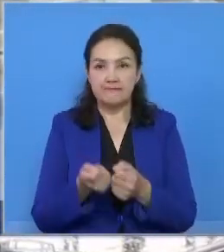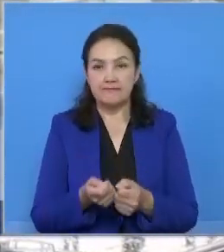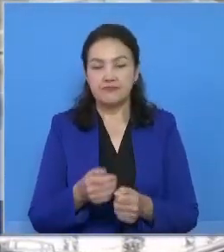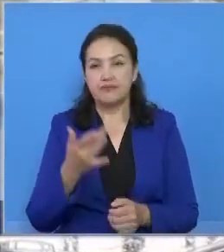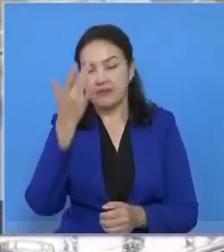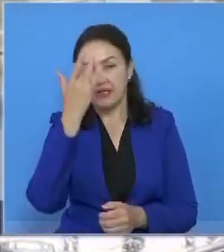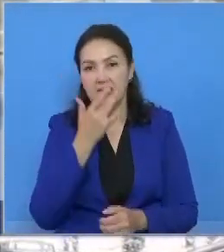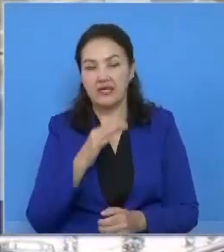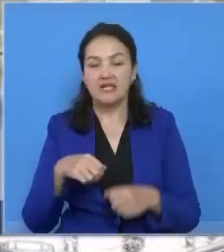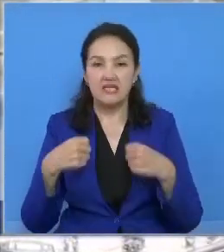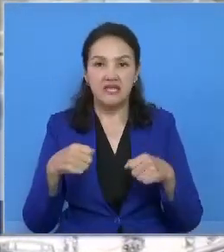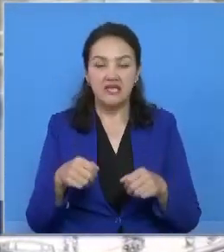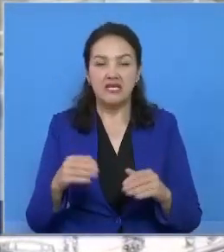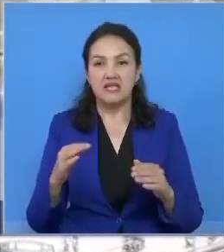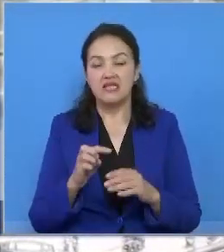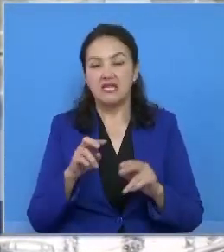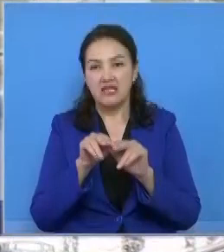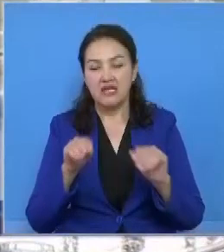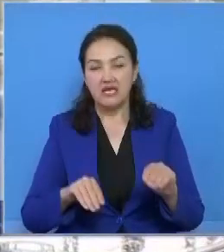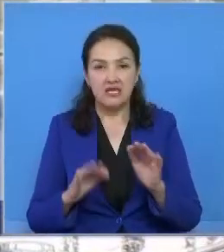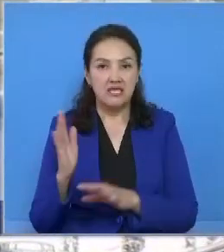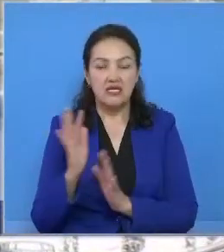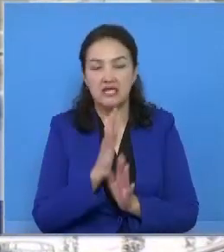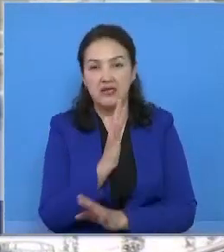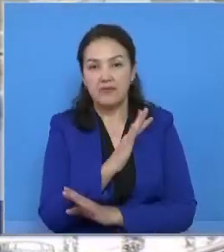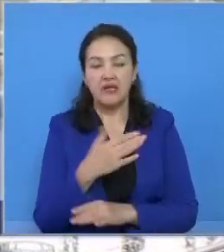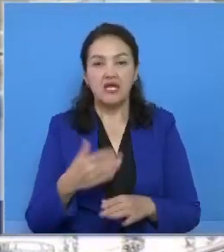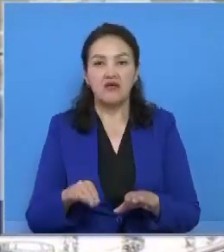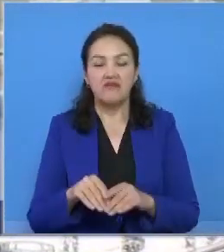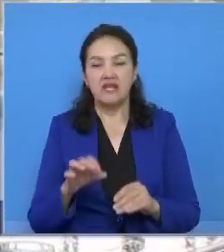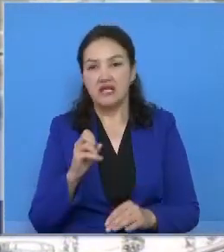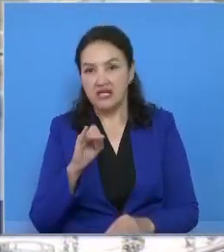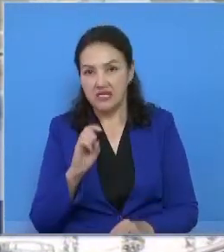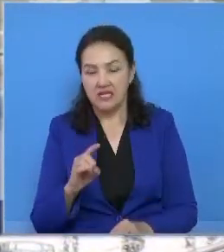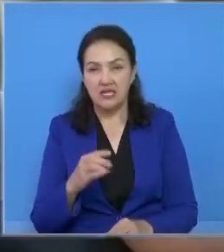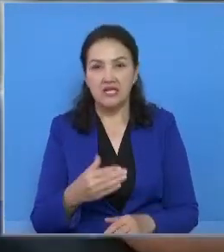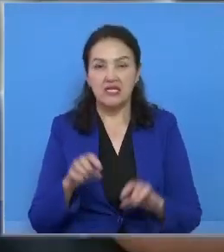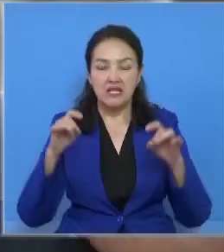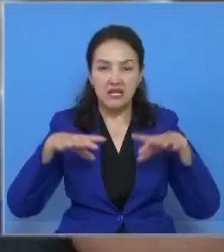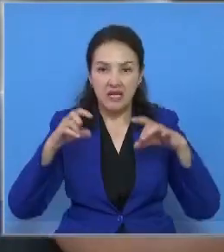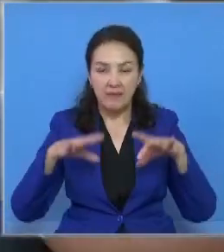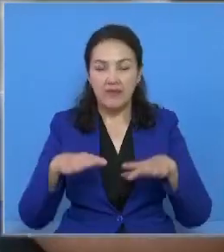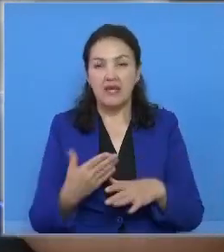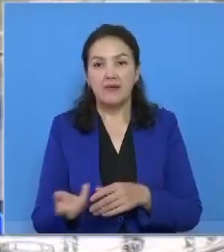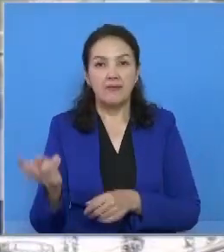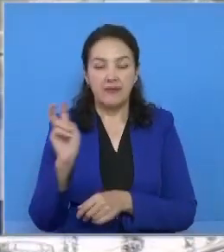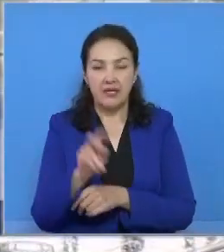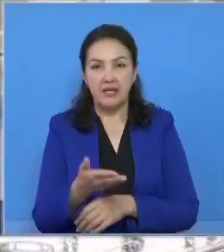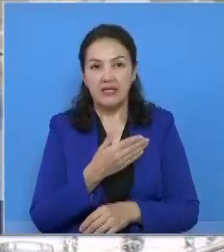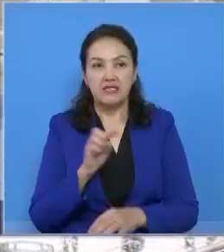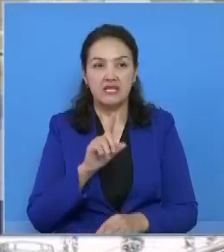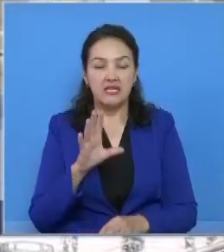летнего сезонного товара для дачи, для сада, для веранды, для кафе летних. Приходите к нам в